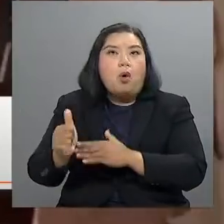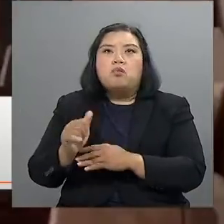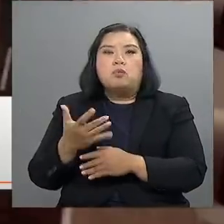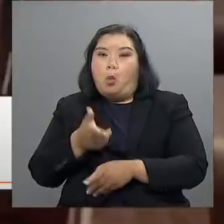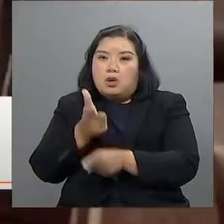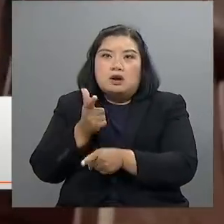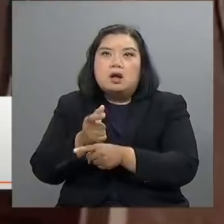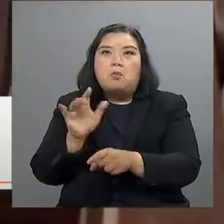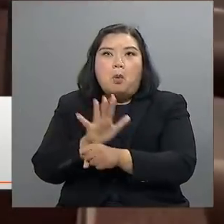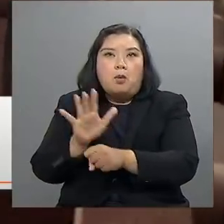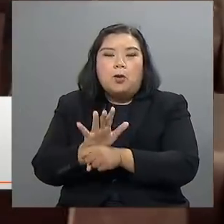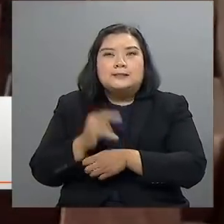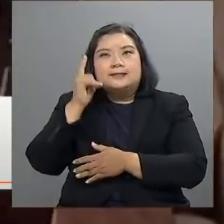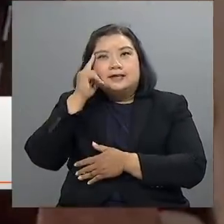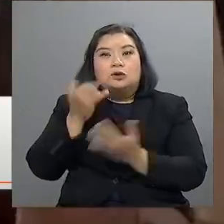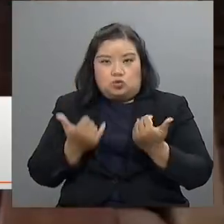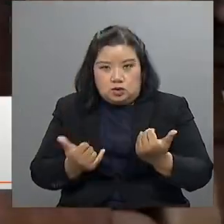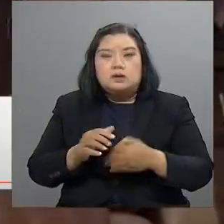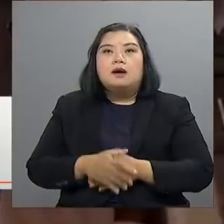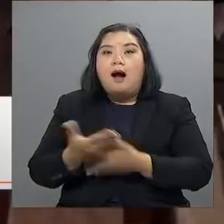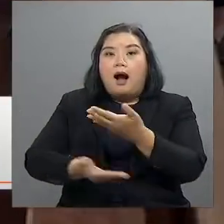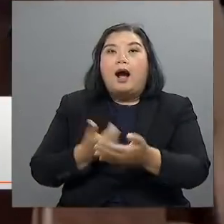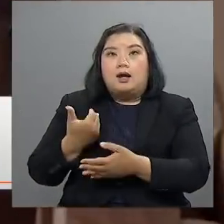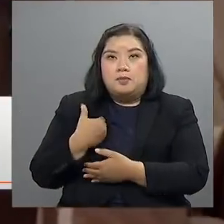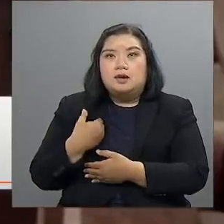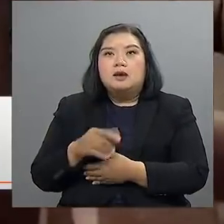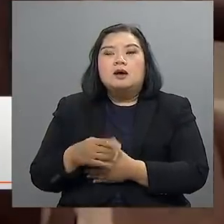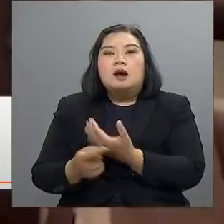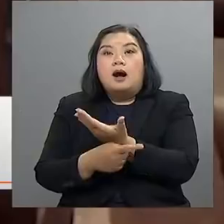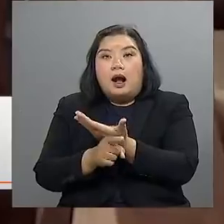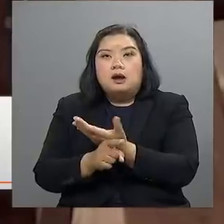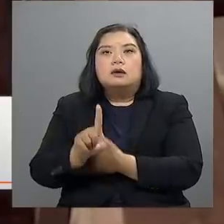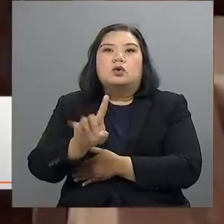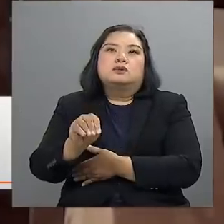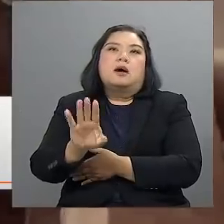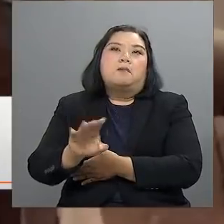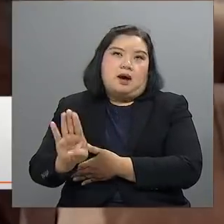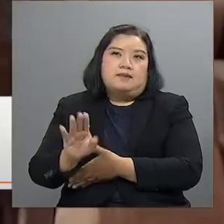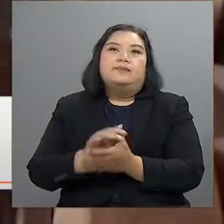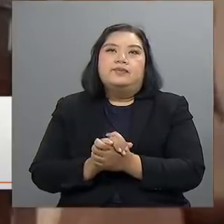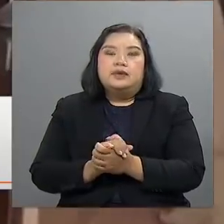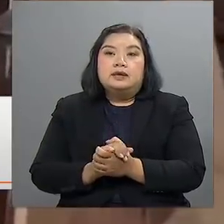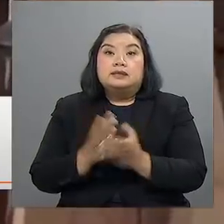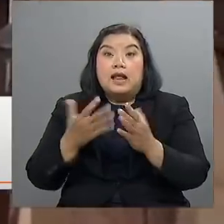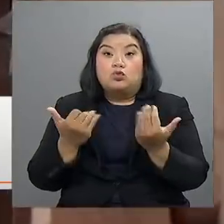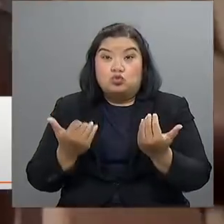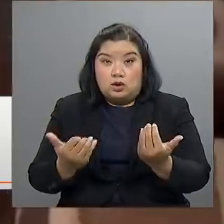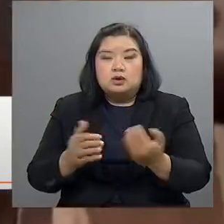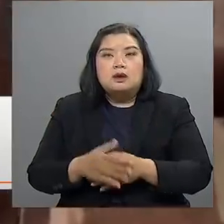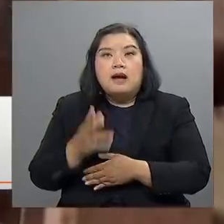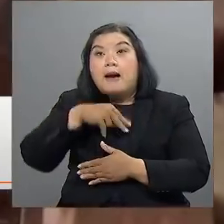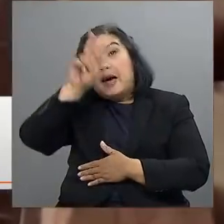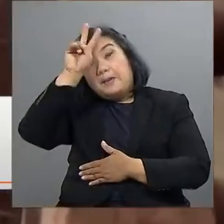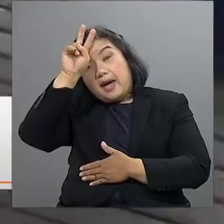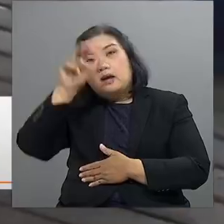ยอะซึ่งราคาปัจจุบันนั้นเนี่ยขายเป็นกิโลกรัมละ145บาทและอย่างที่บอกไว้ว่าในช่วงแรกนั้นเนี่ยแพะนั้นมันก็